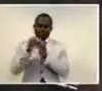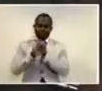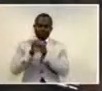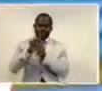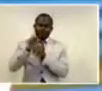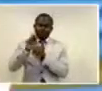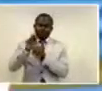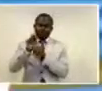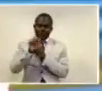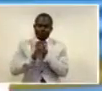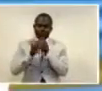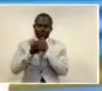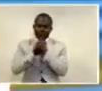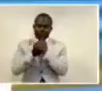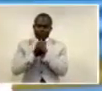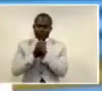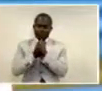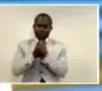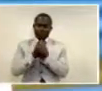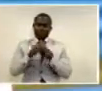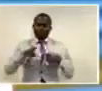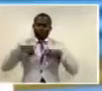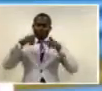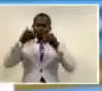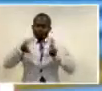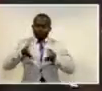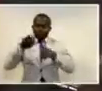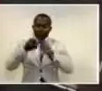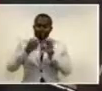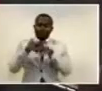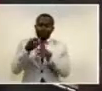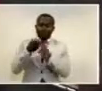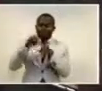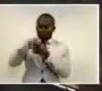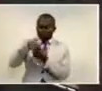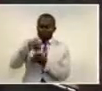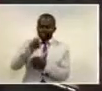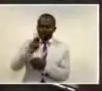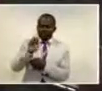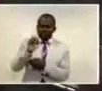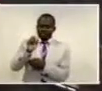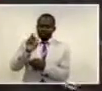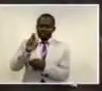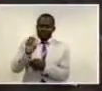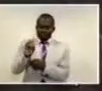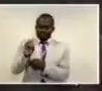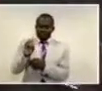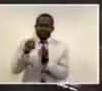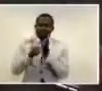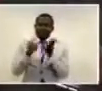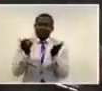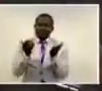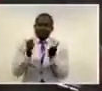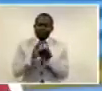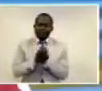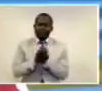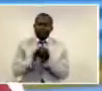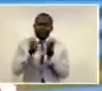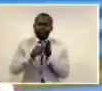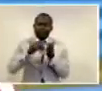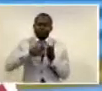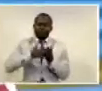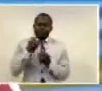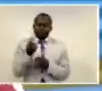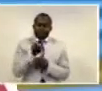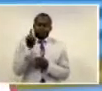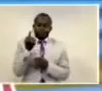Murara umurenge wa Rubavu. Nkaba ncumbitsi nahangaha. Ariko waturutse mu Rutsiro. Ni naturutse Rutsiro. Ikibazo cyawe ni iki? Kibazo cyanje ndu